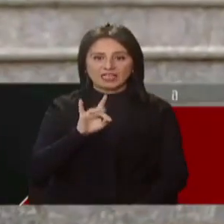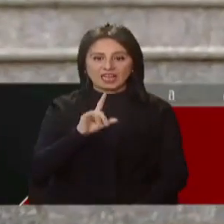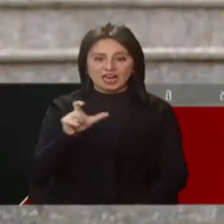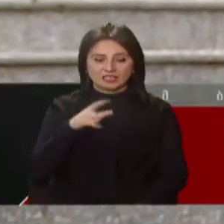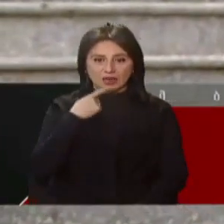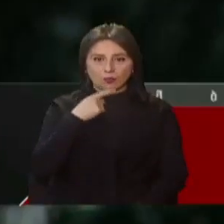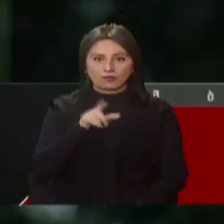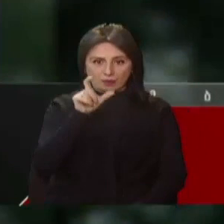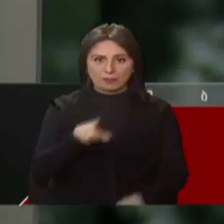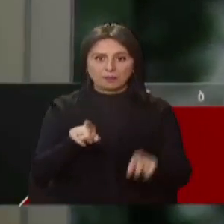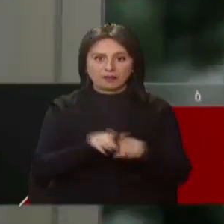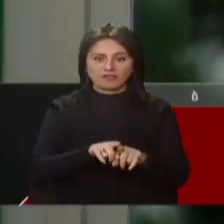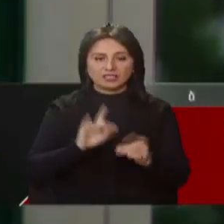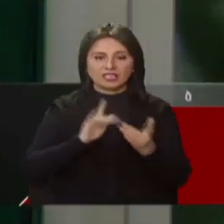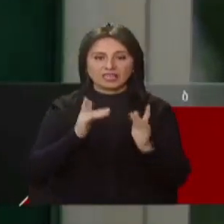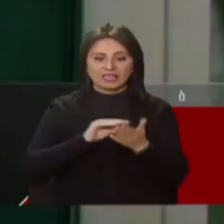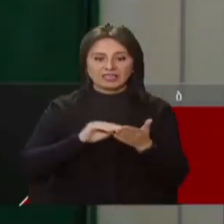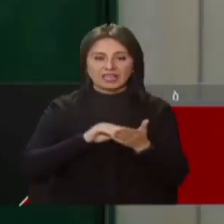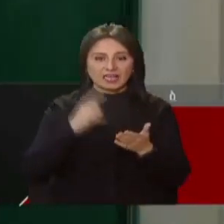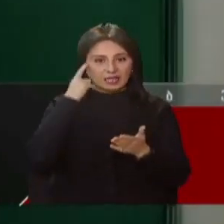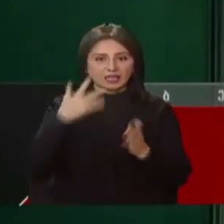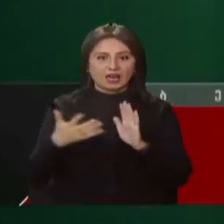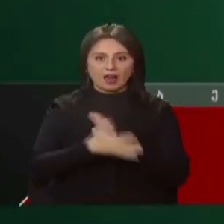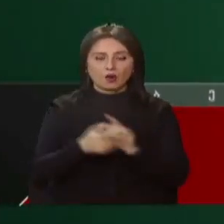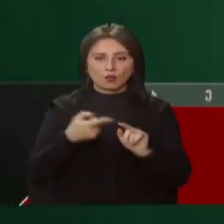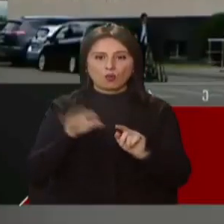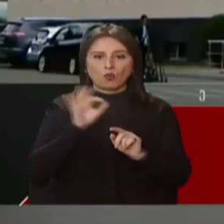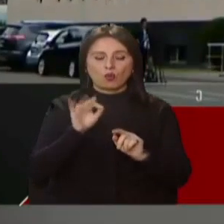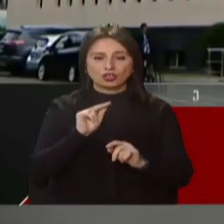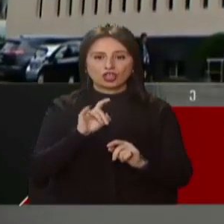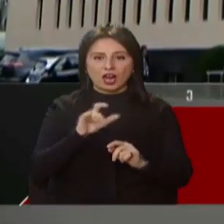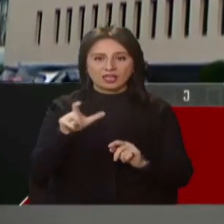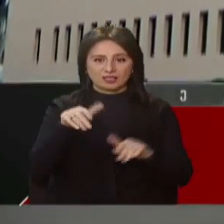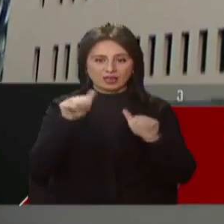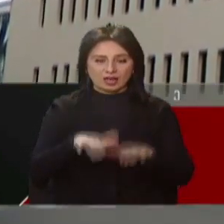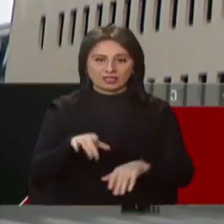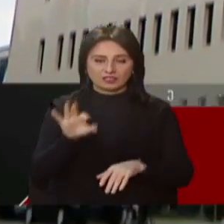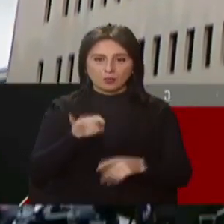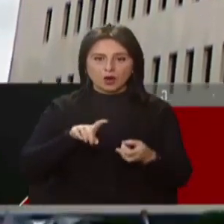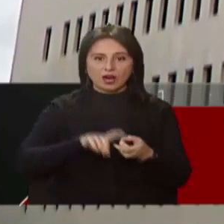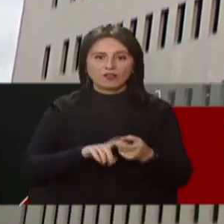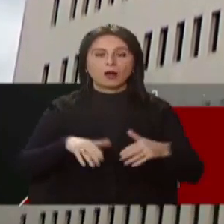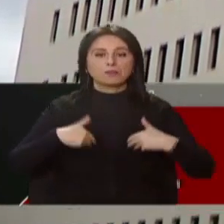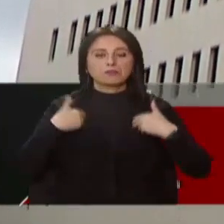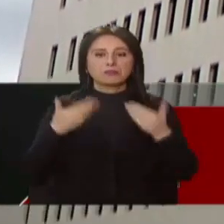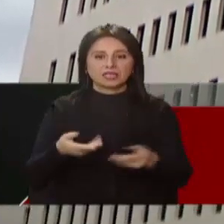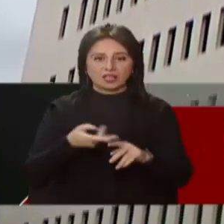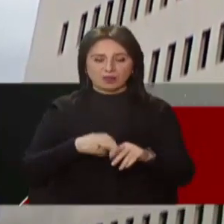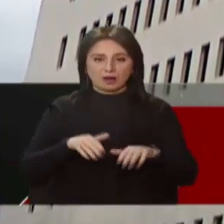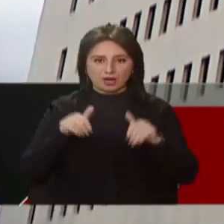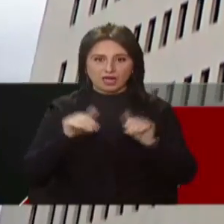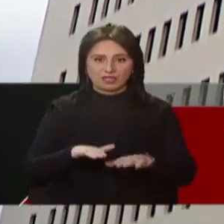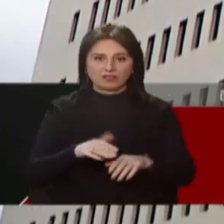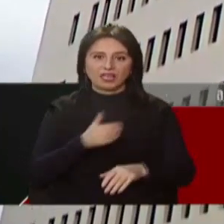როგორც ამბობს, მანაც სოციალური ქსელის მეშვეობით შეიტყო გიორგი ჩალაძის გადაწყვეტილებასთან დაკავშირებით, მიესალმება ამ გადაწყვეტილებას